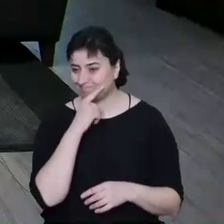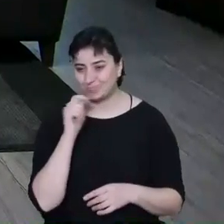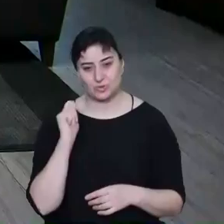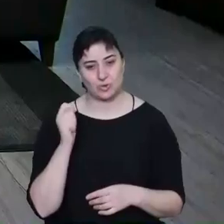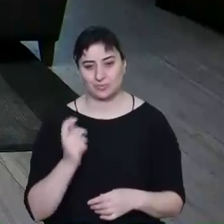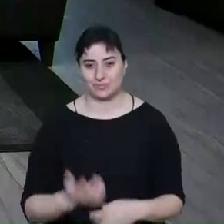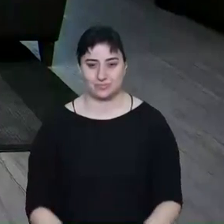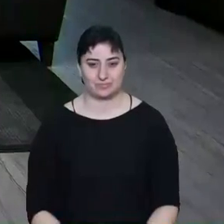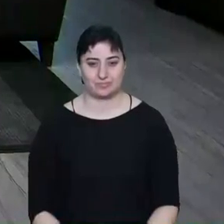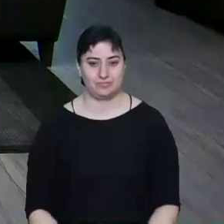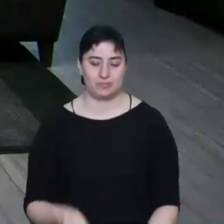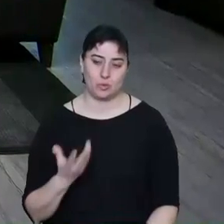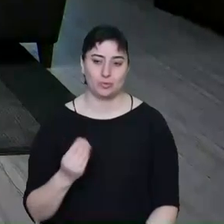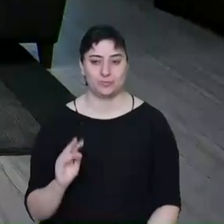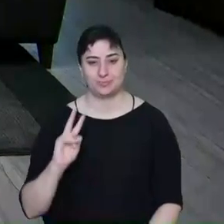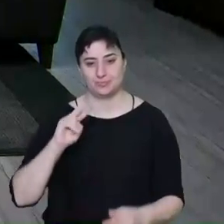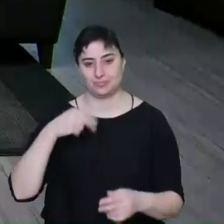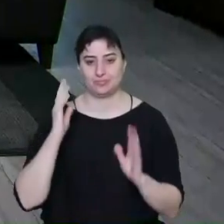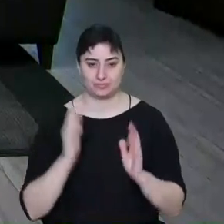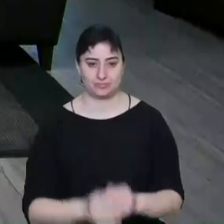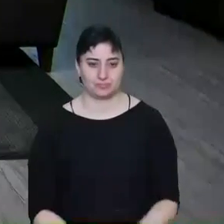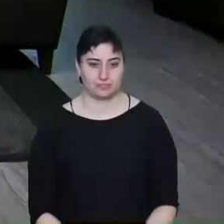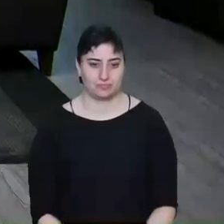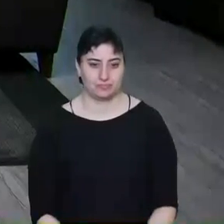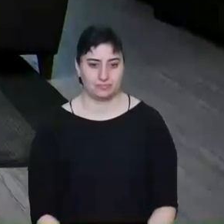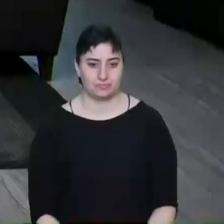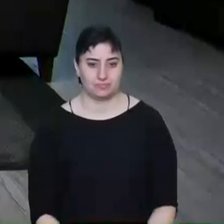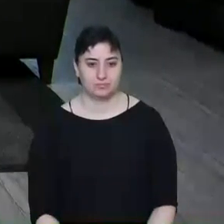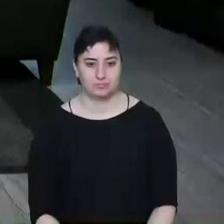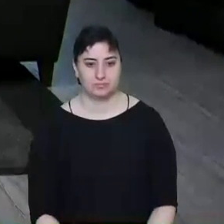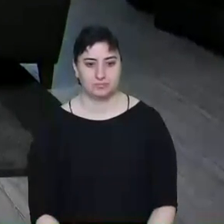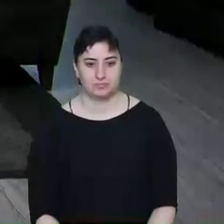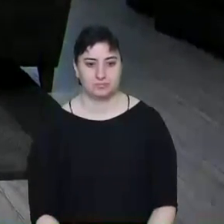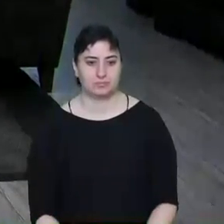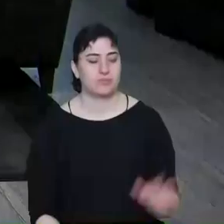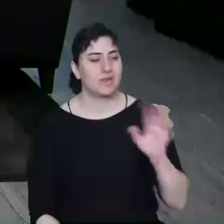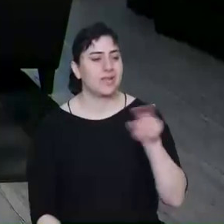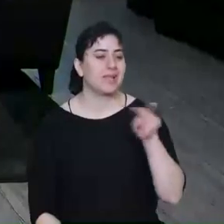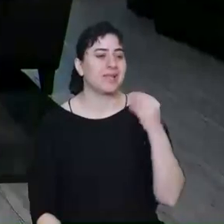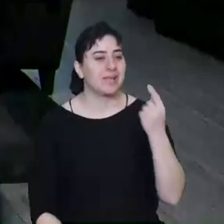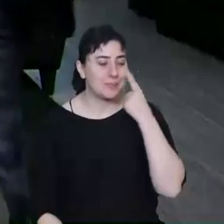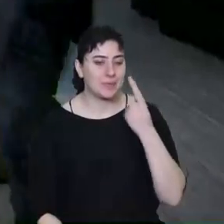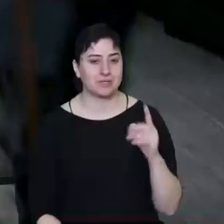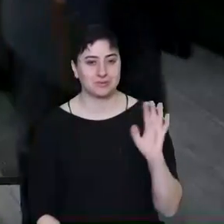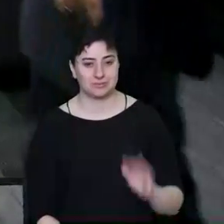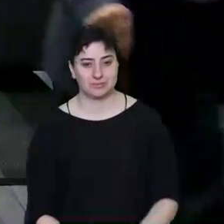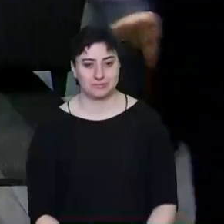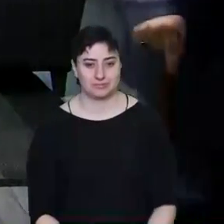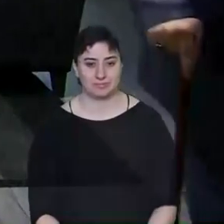anlaşılan. Hadi kalk. Hadi. Kalk bakalım. Ay. Hadi görüşürüz, iyi bakın hadi, kendinize. Hadi, hadi